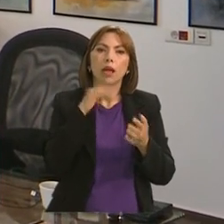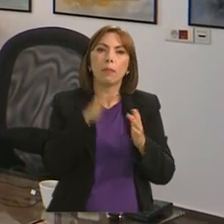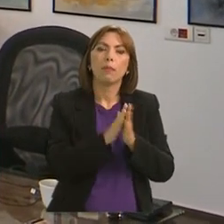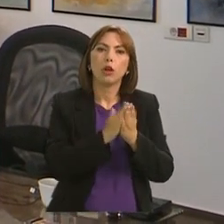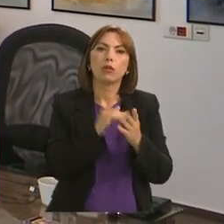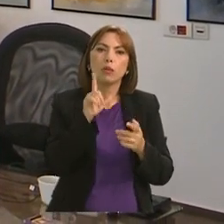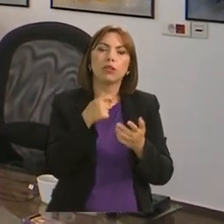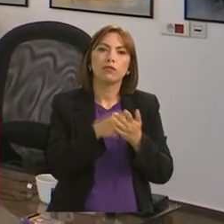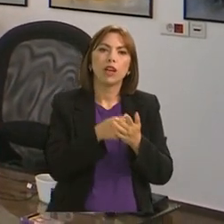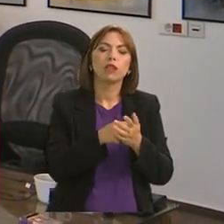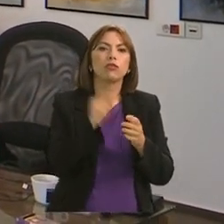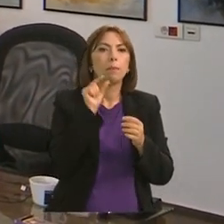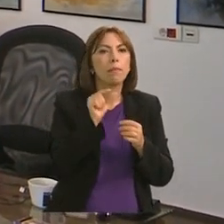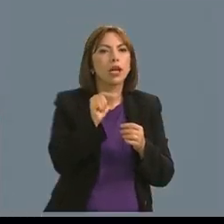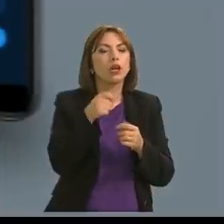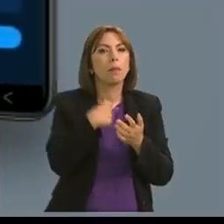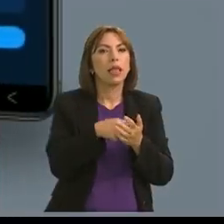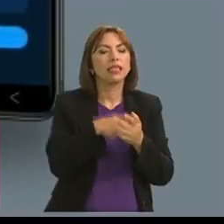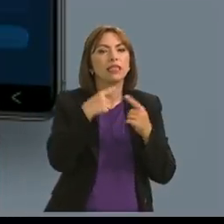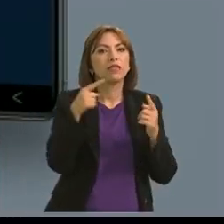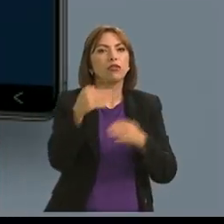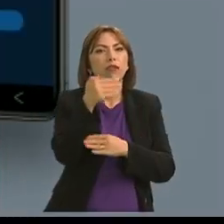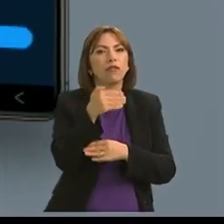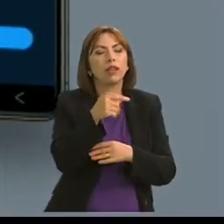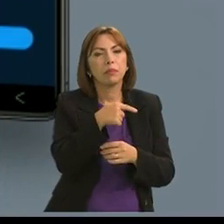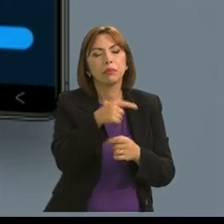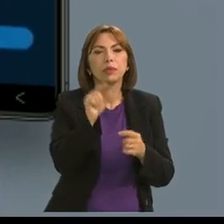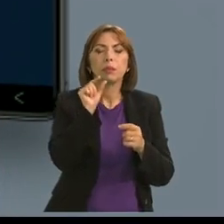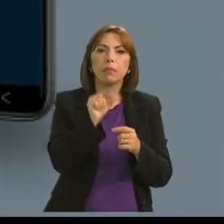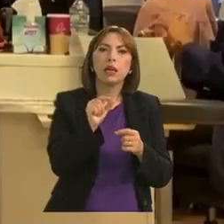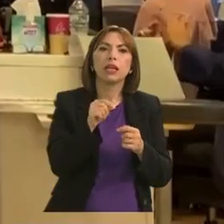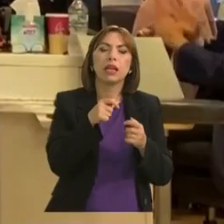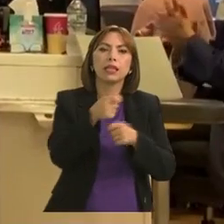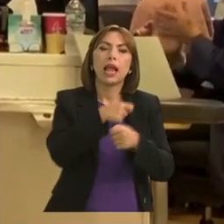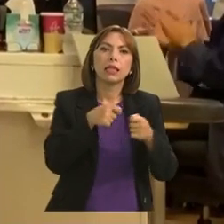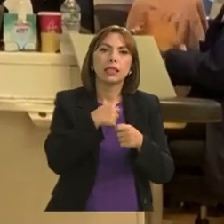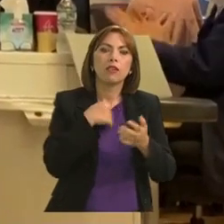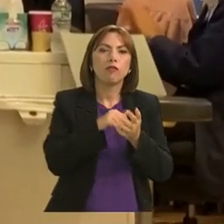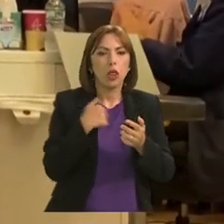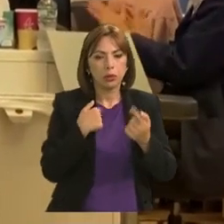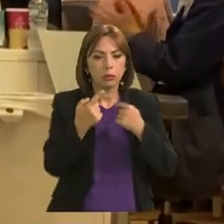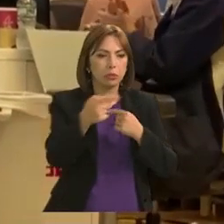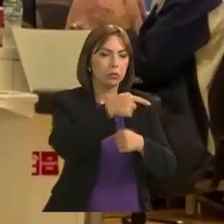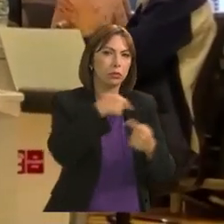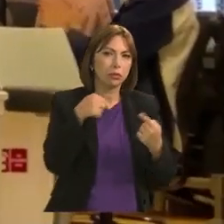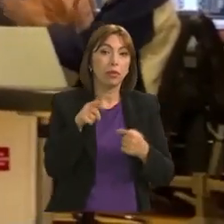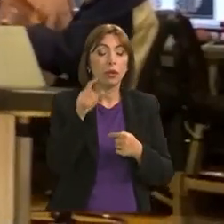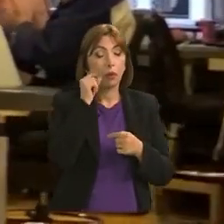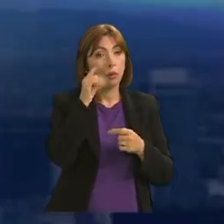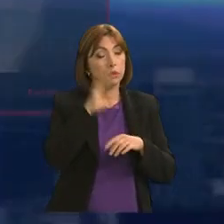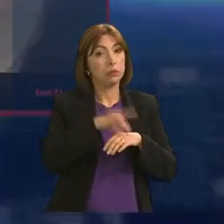efectua microplăți la diversi comercianți. Bineînțeles, se pot face și microtransacții între utilizatori. Specialiștii întrebă deja potențialul lui